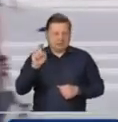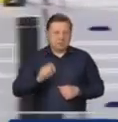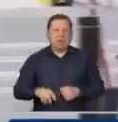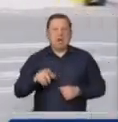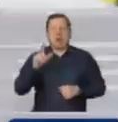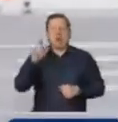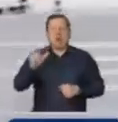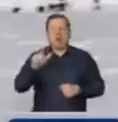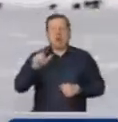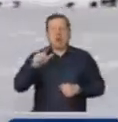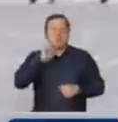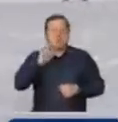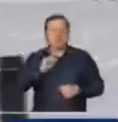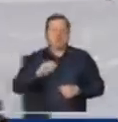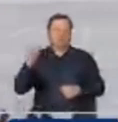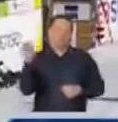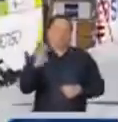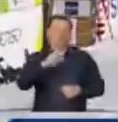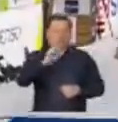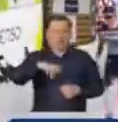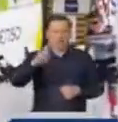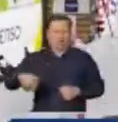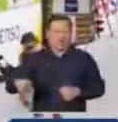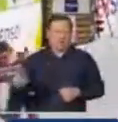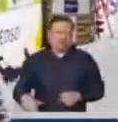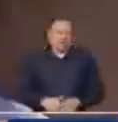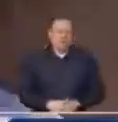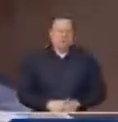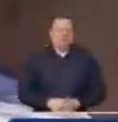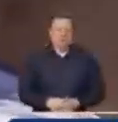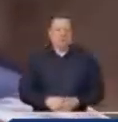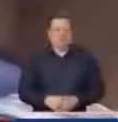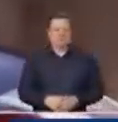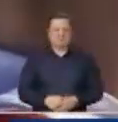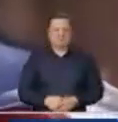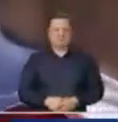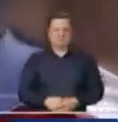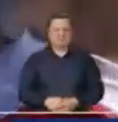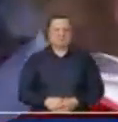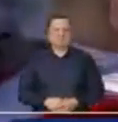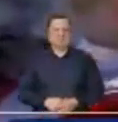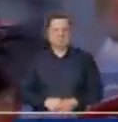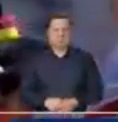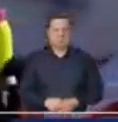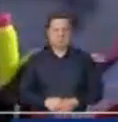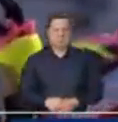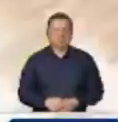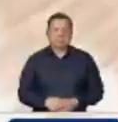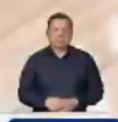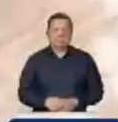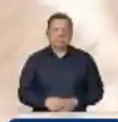do Norwegów. Złoty medal zdobył Johannes Hesford Klebo, drugi był Erik Walnes, a trzeci Howard Sola